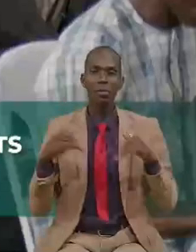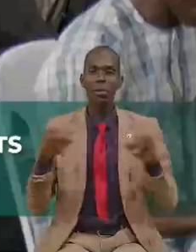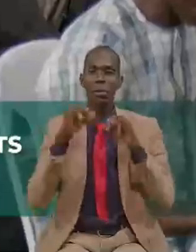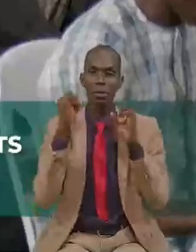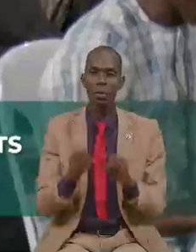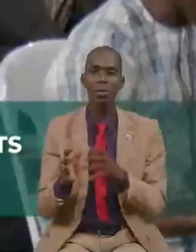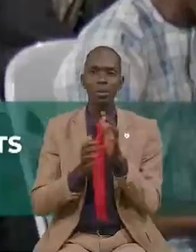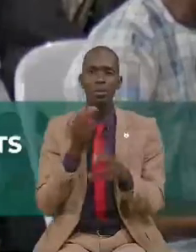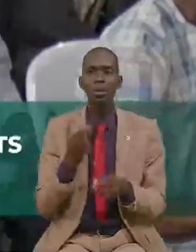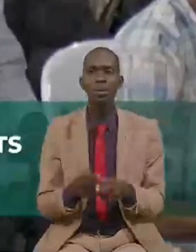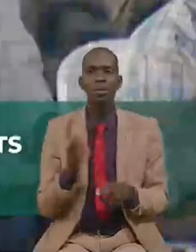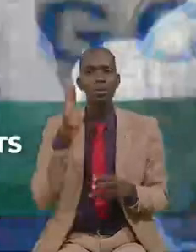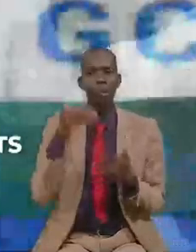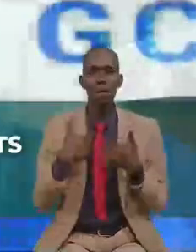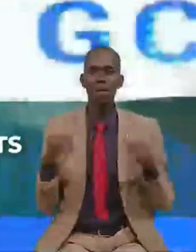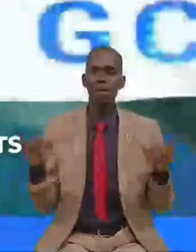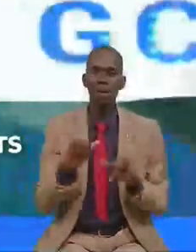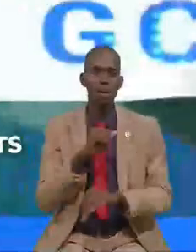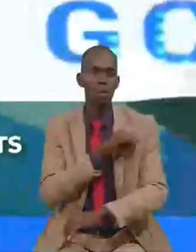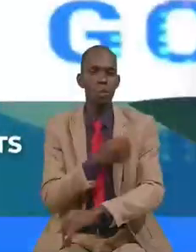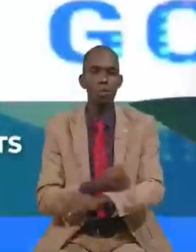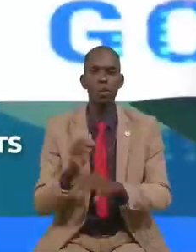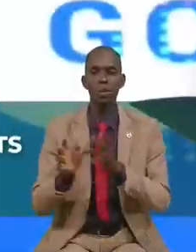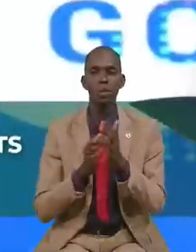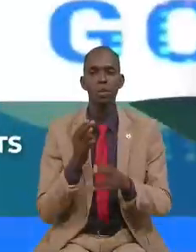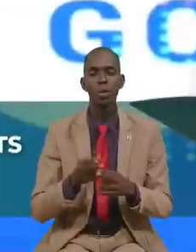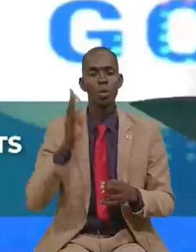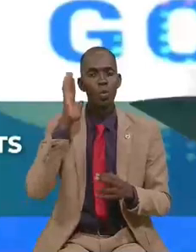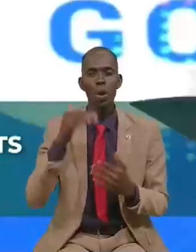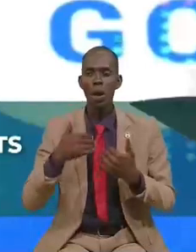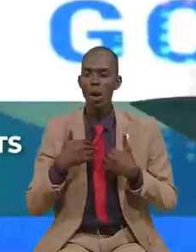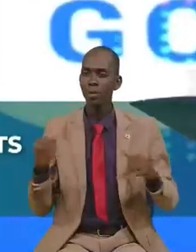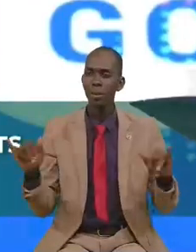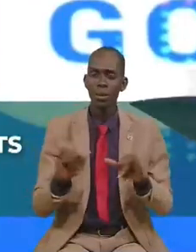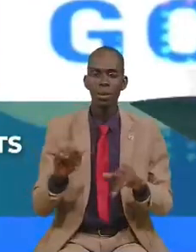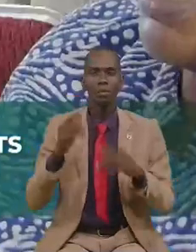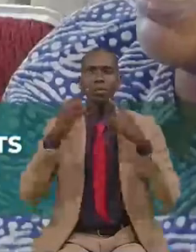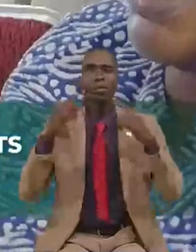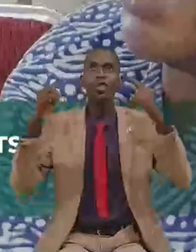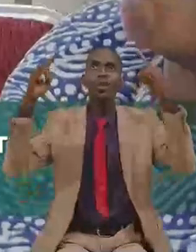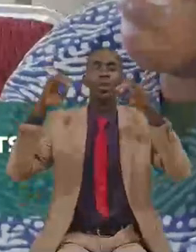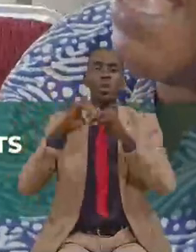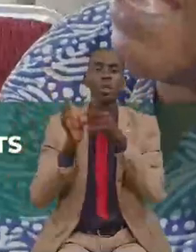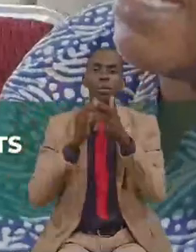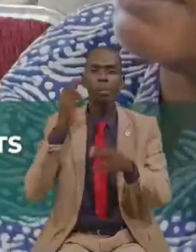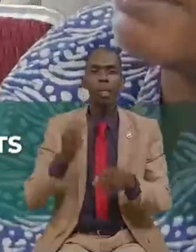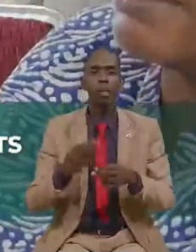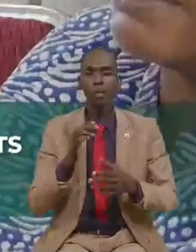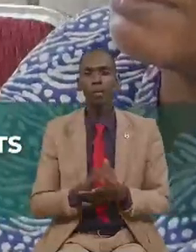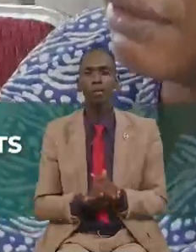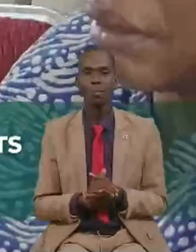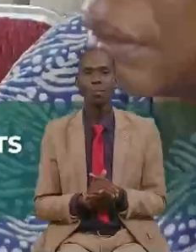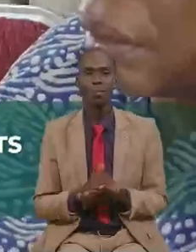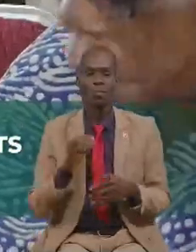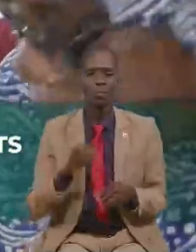la même autorité et aura le même succès au nom de Jésus. Actes des